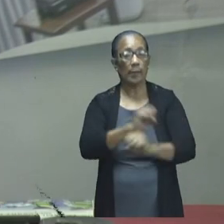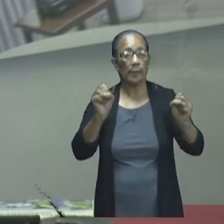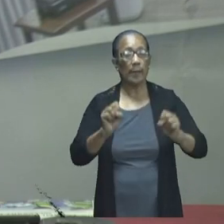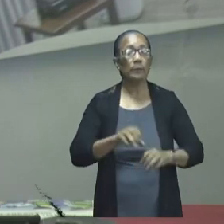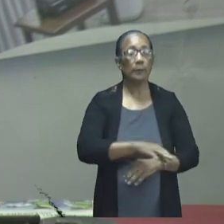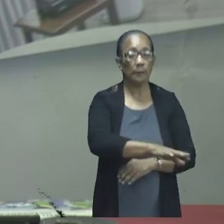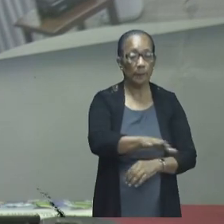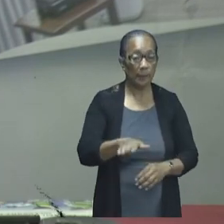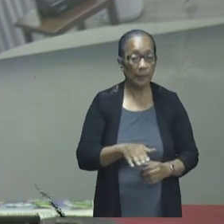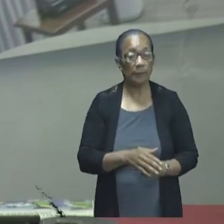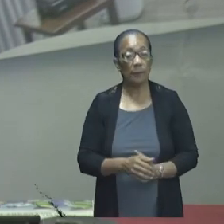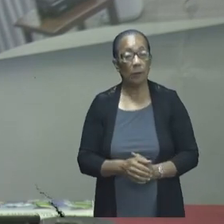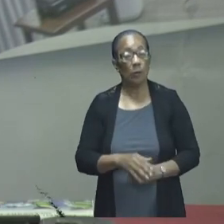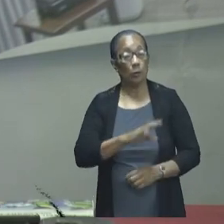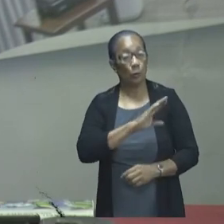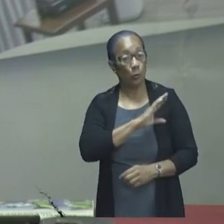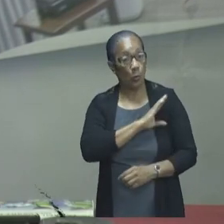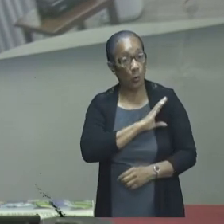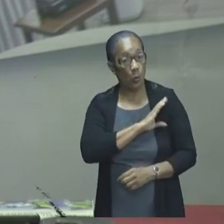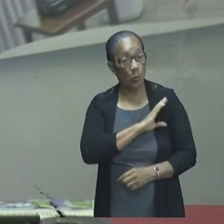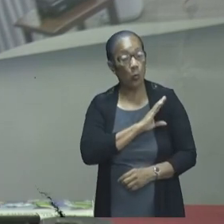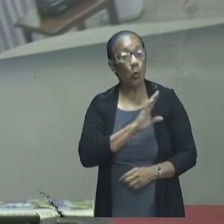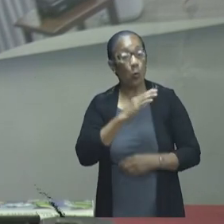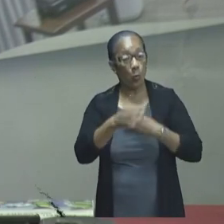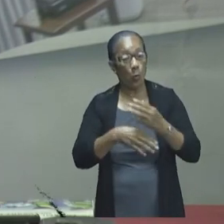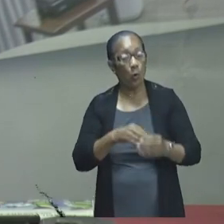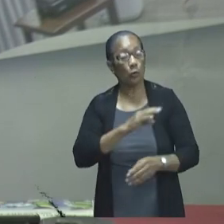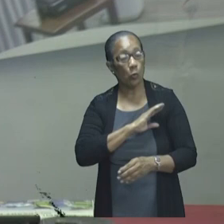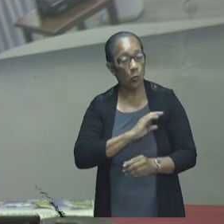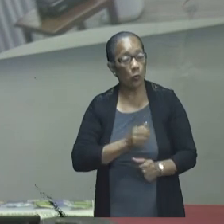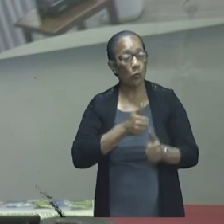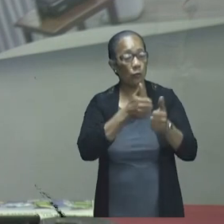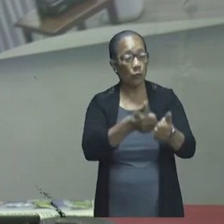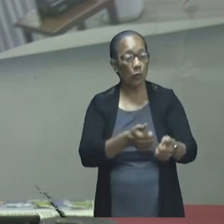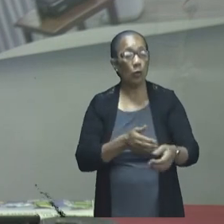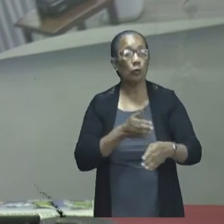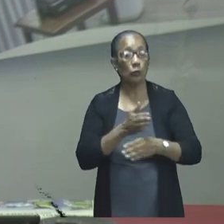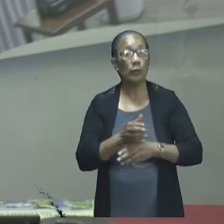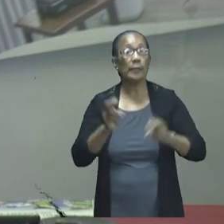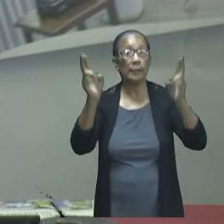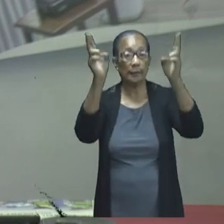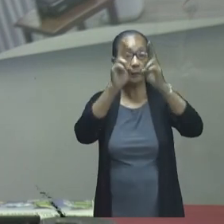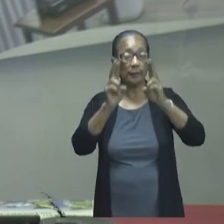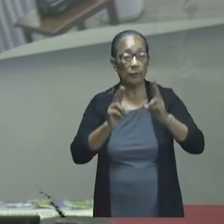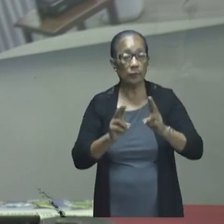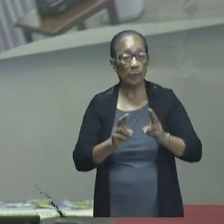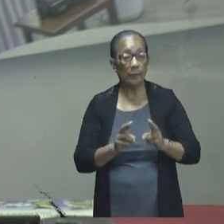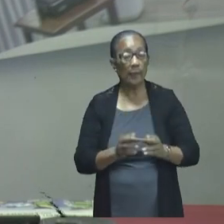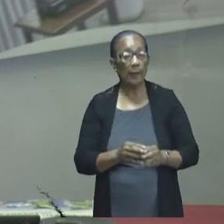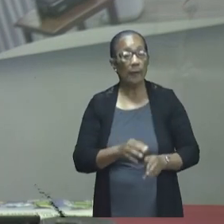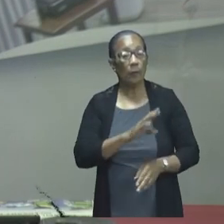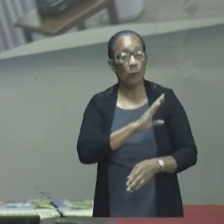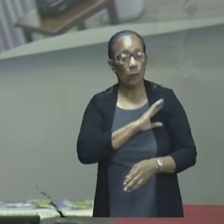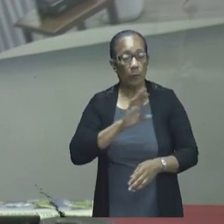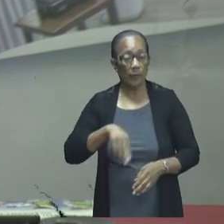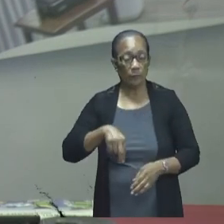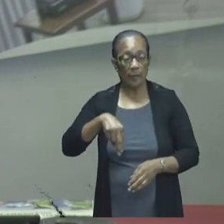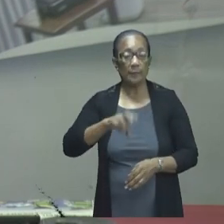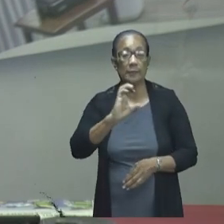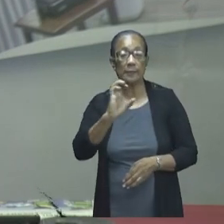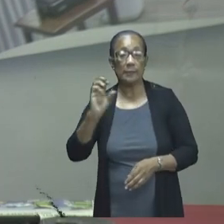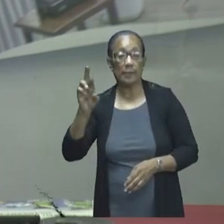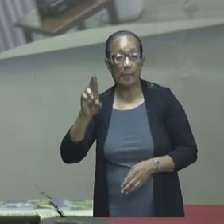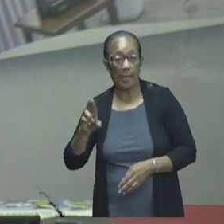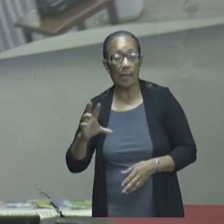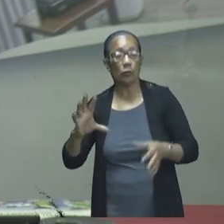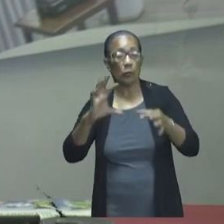die hoek internationaal gevolgd worden en afgelopen tijd dat is de rapportage deel van de nccr gehad hebben is er plantago is met